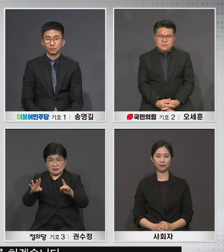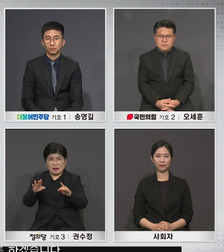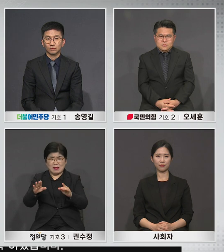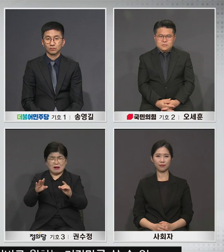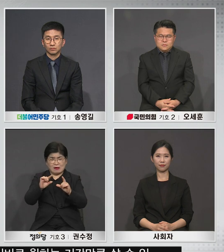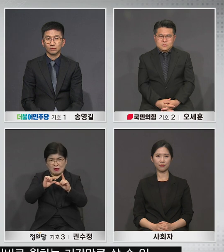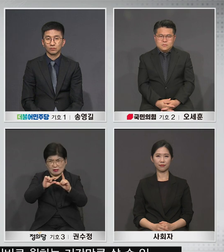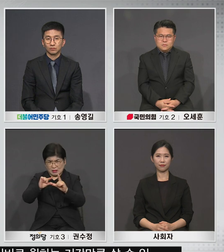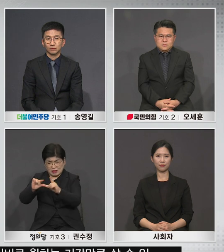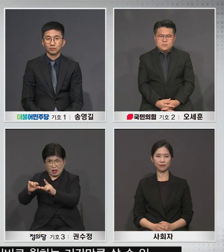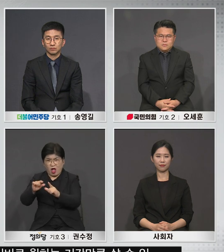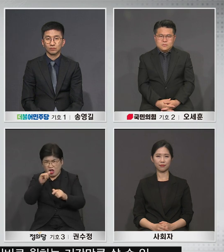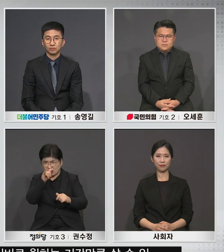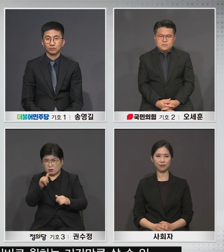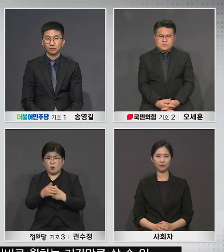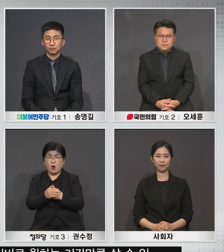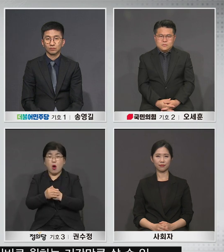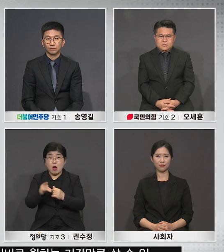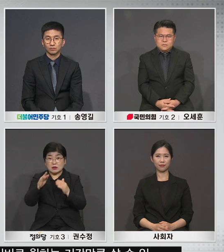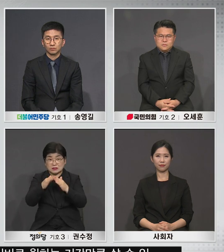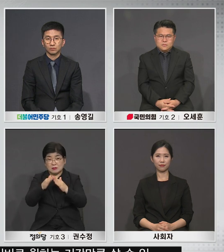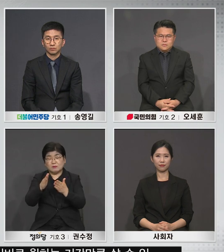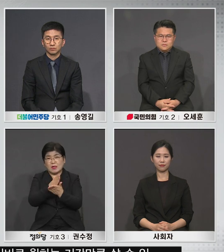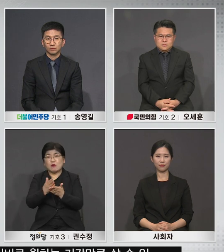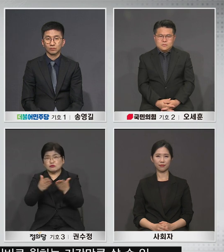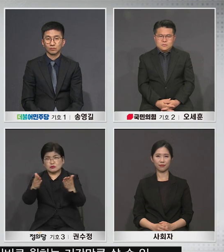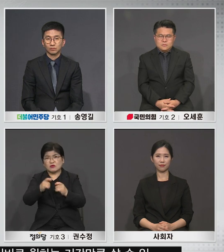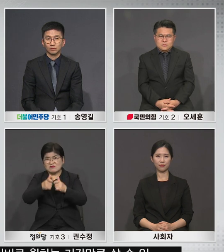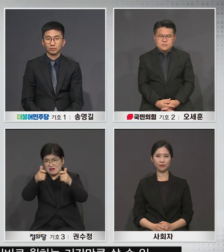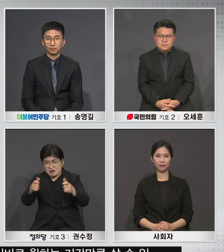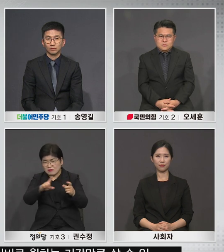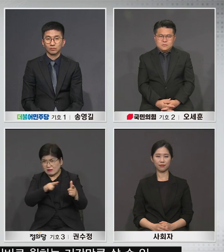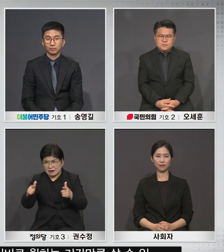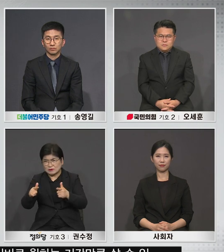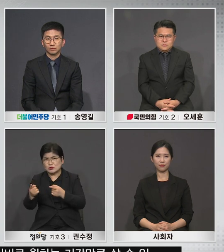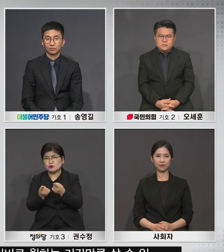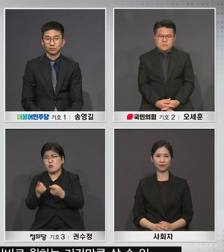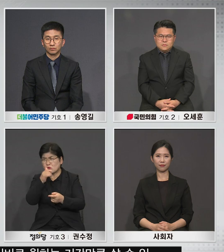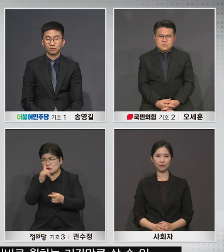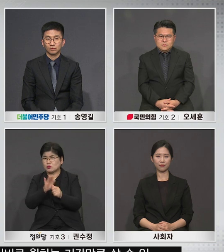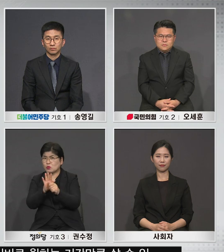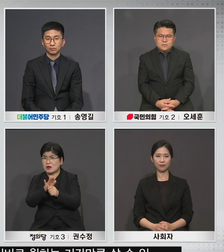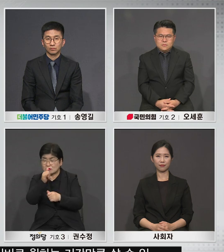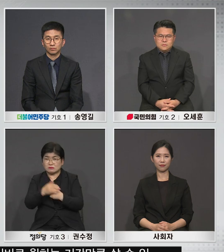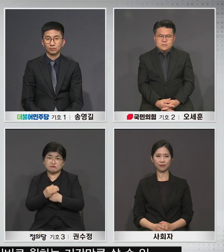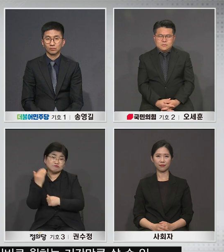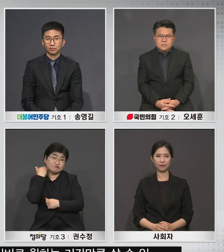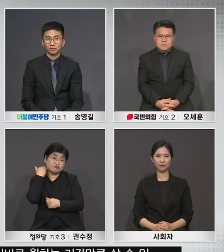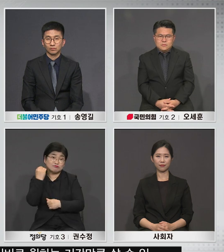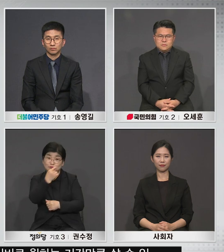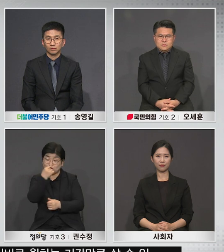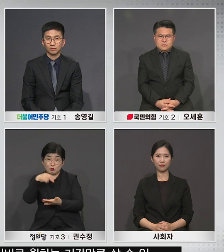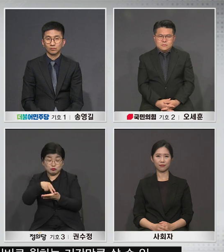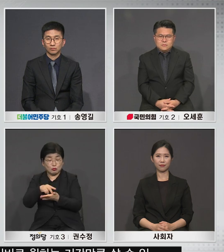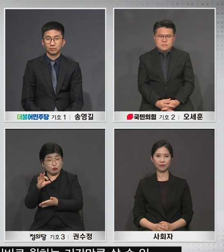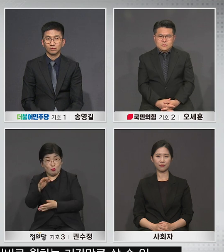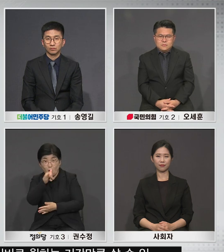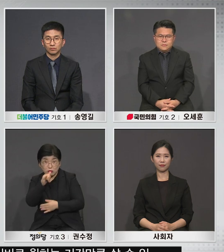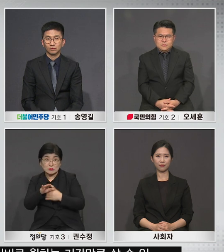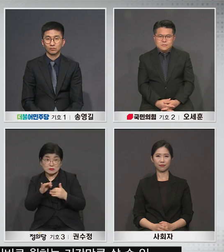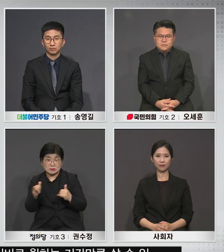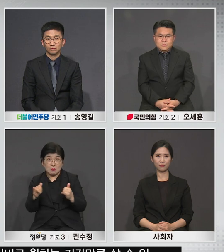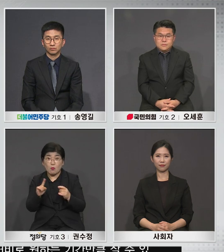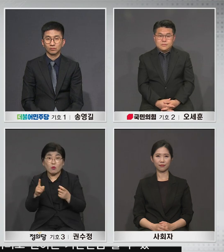공공임대주택에 공급 박차를 가하겠습니다. 전세 보증금 정도를 가지고 계신 분들께는